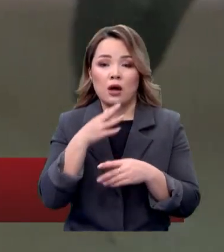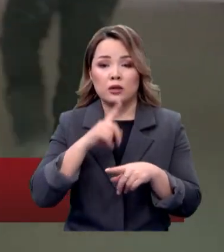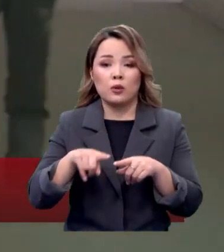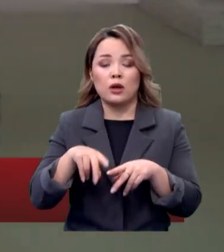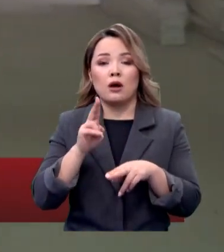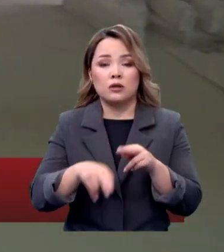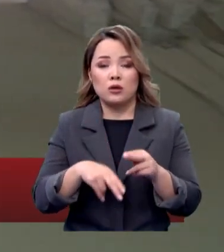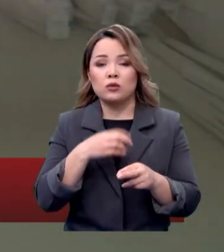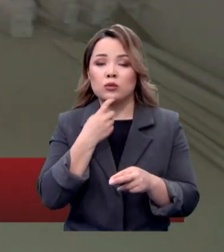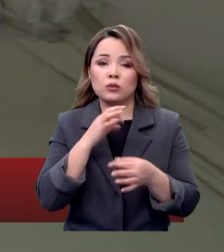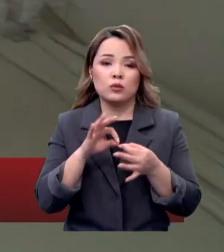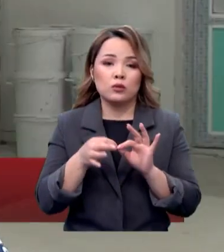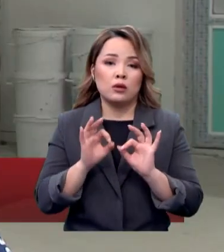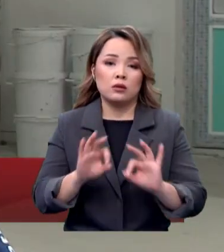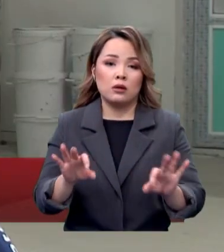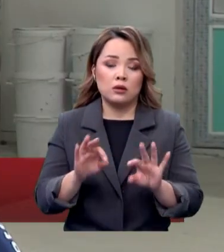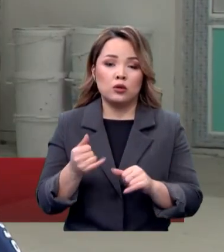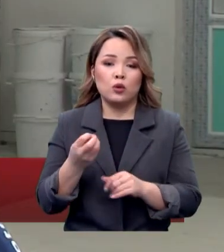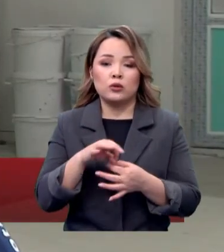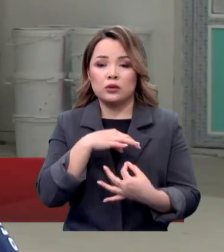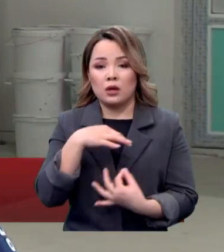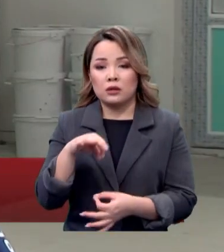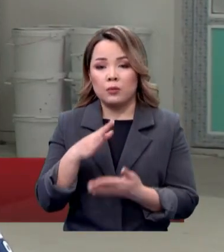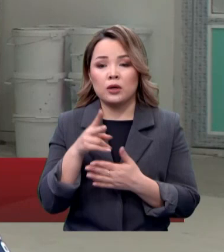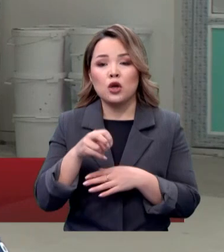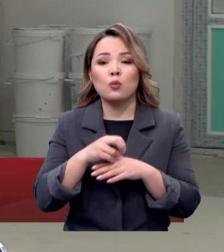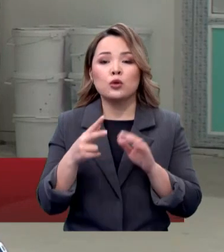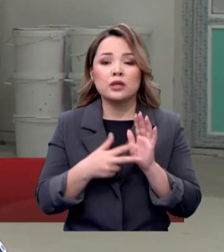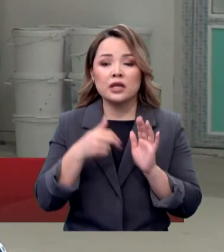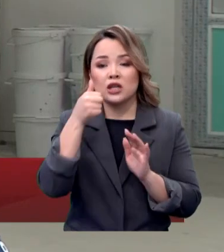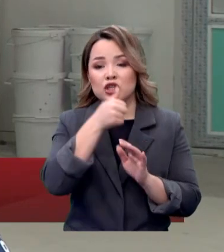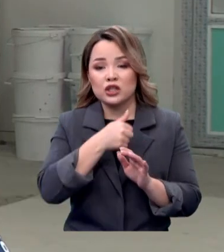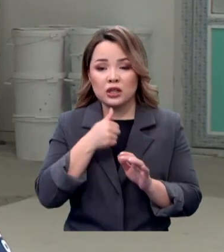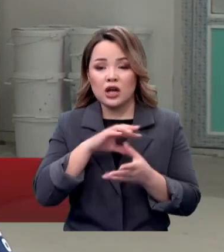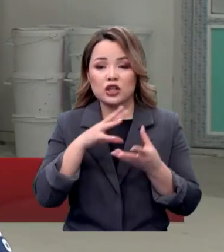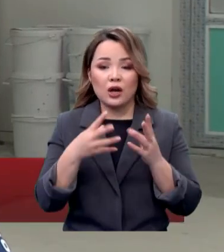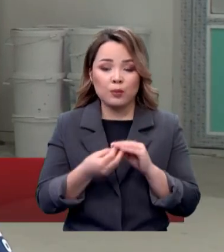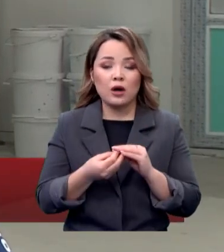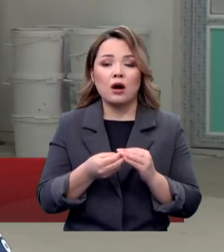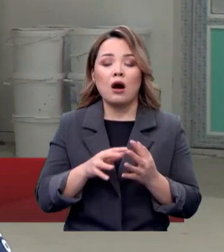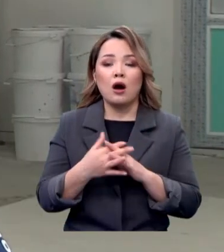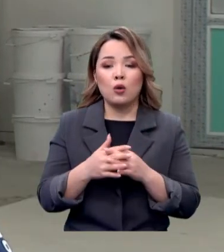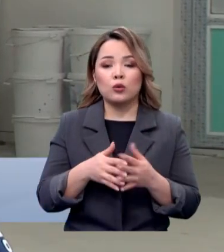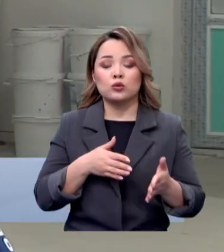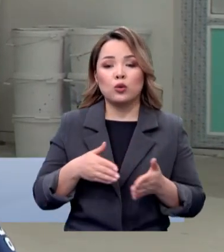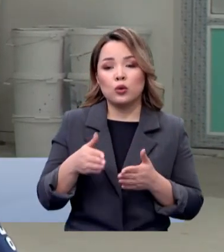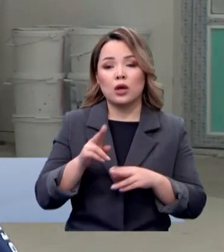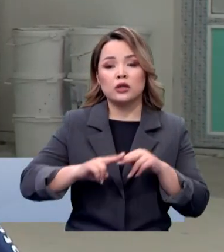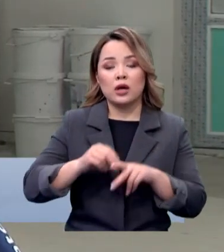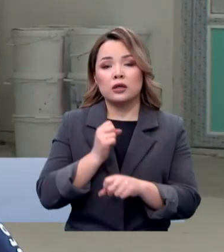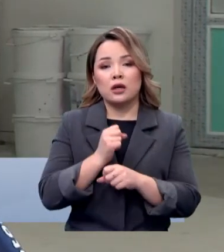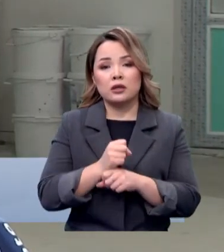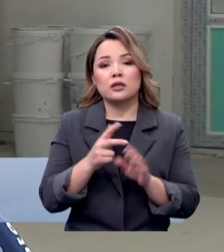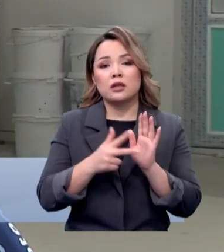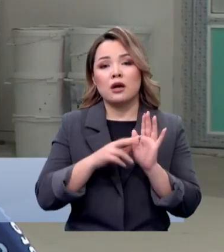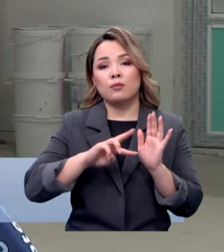аяқталады деу қиын. Жалпы 2018 жылы ауыл жолдарын жасау үшін